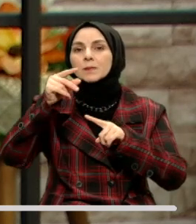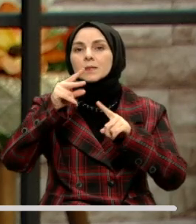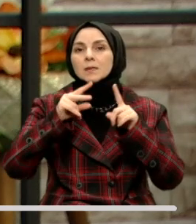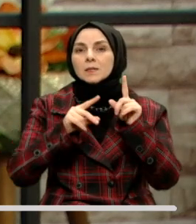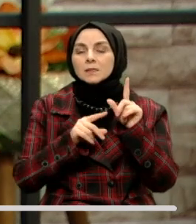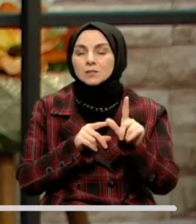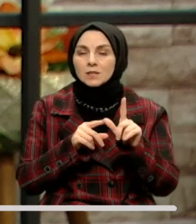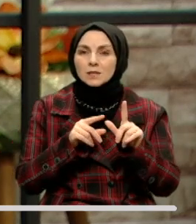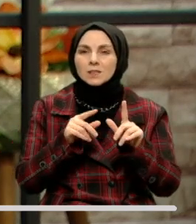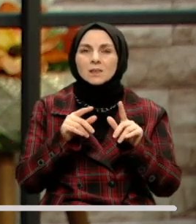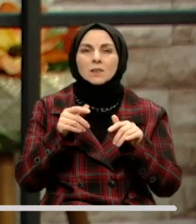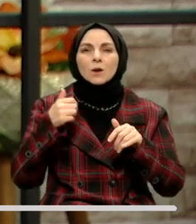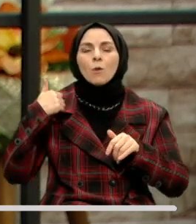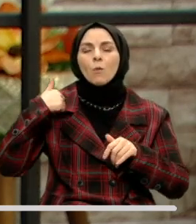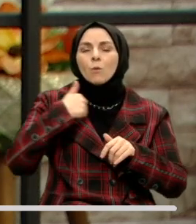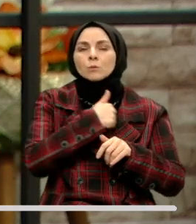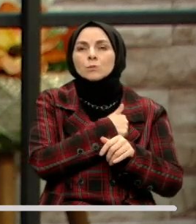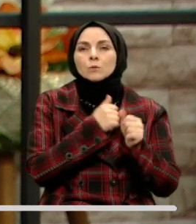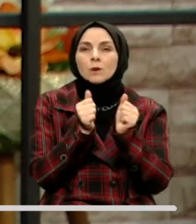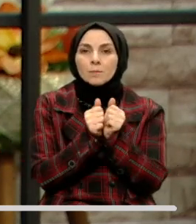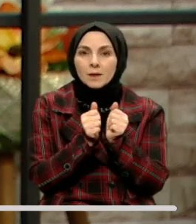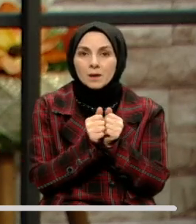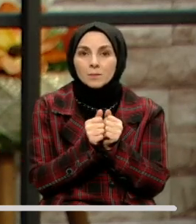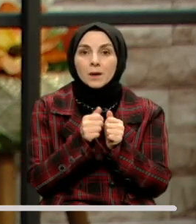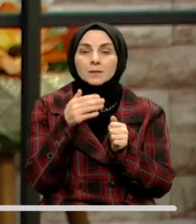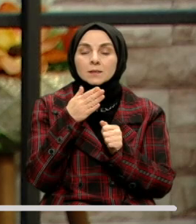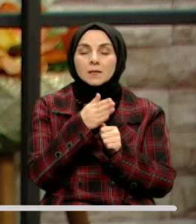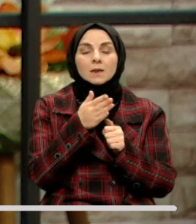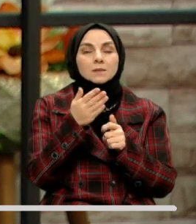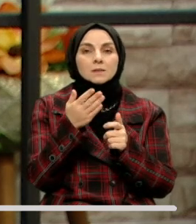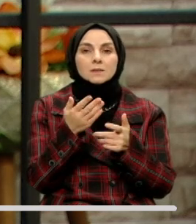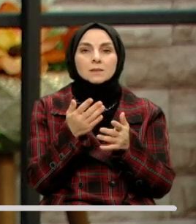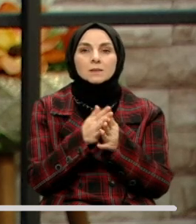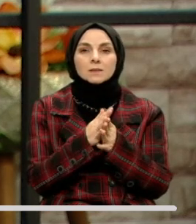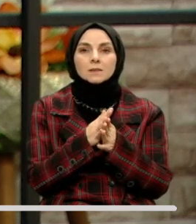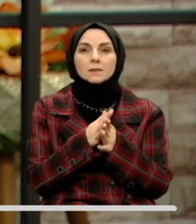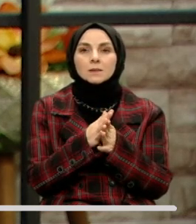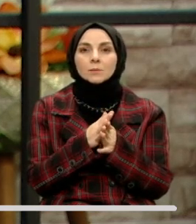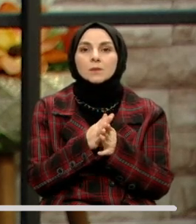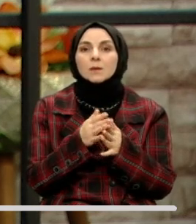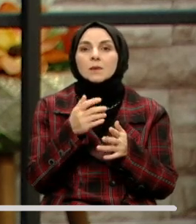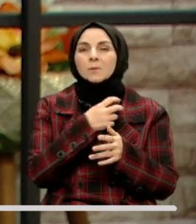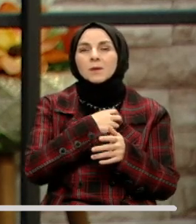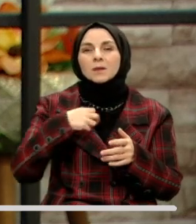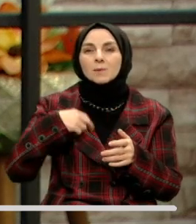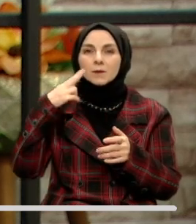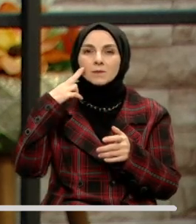Sevr Mağarası'nın içerisinde Hazreti Ebu Bekir'le Peygamber Efendimiz sığınmışlardı oraya.